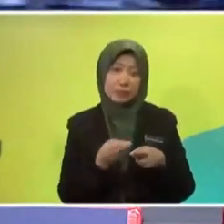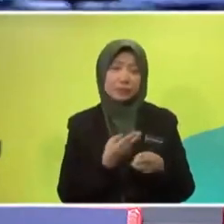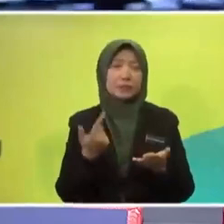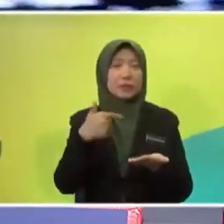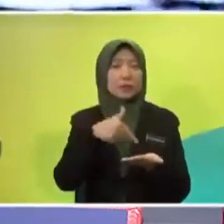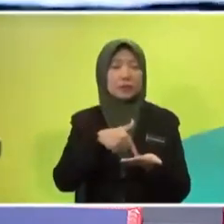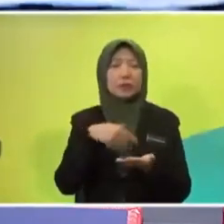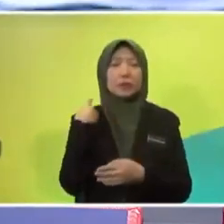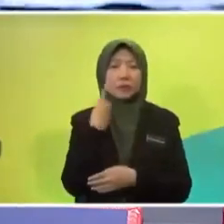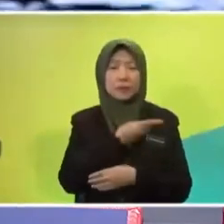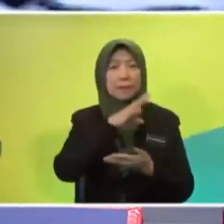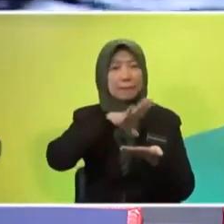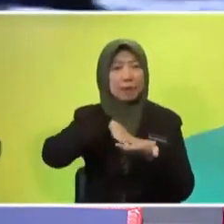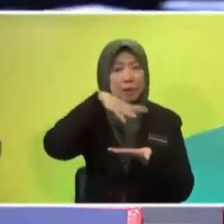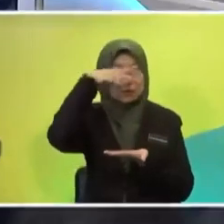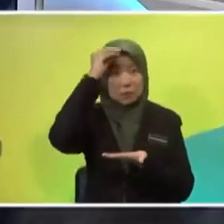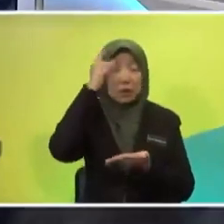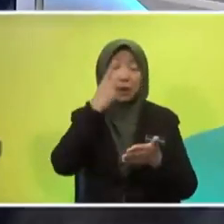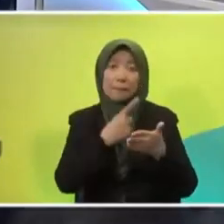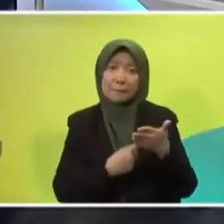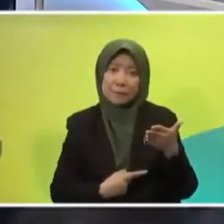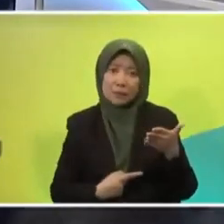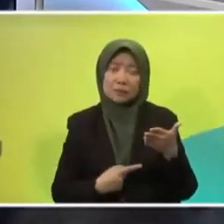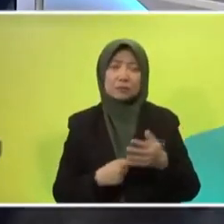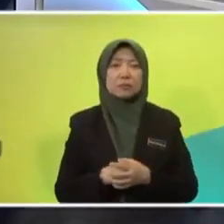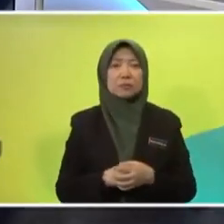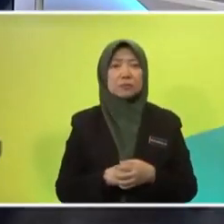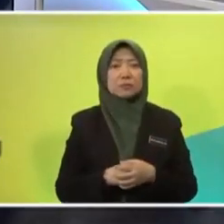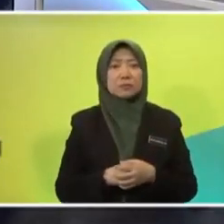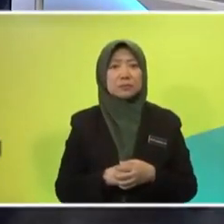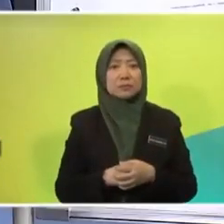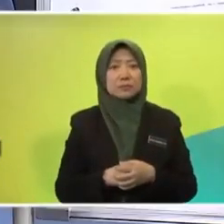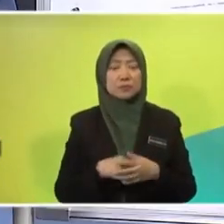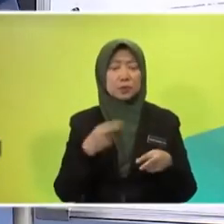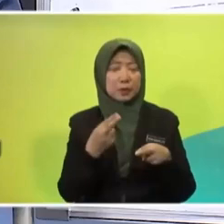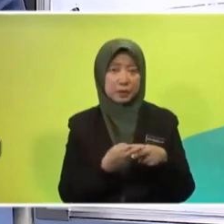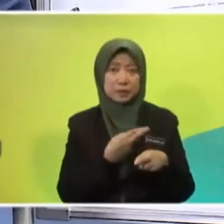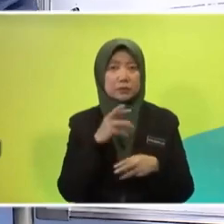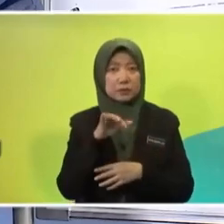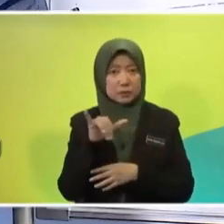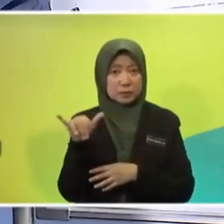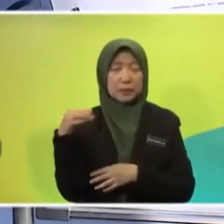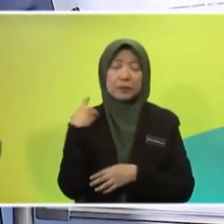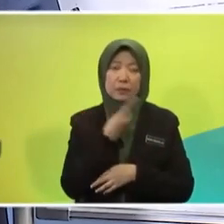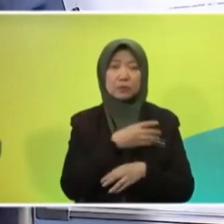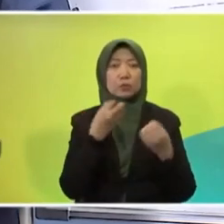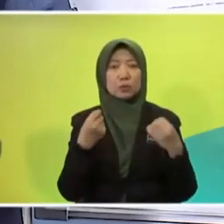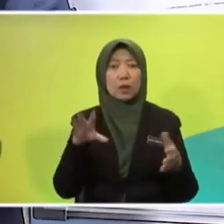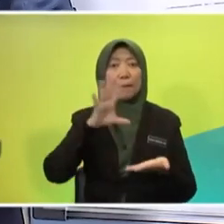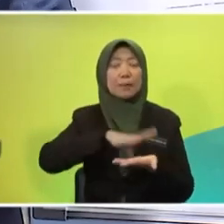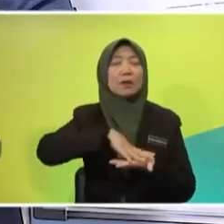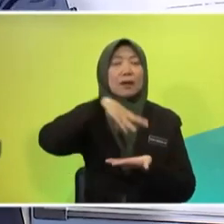dengan pembelajaran kita untuk hari ini. Silakan. Okey, rumusan kita pada hari ini ialah kita telah belajar